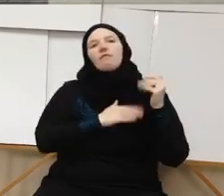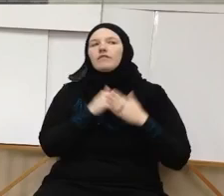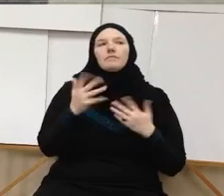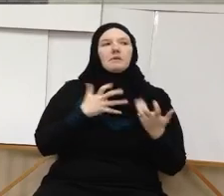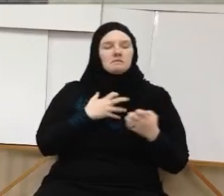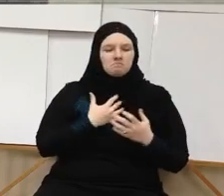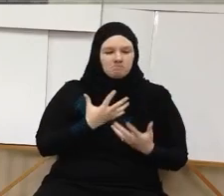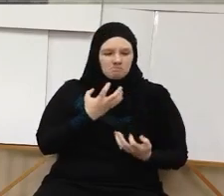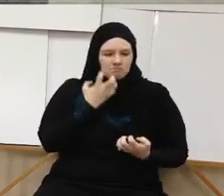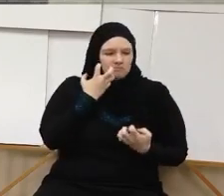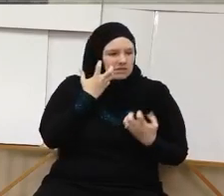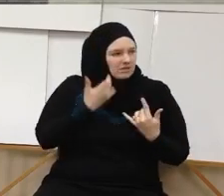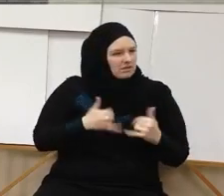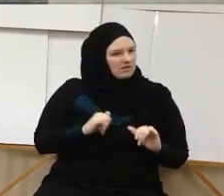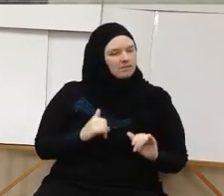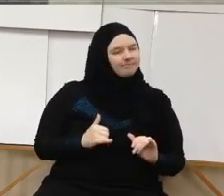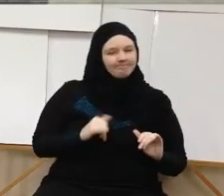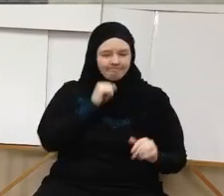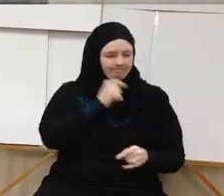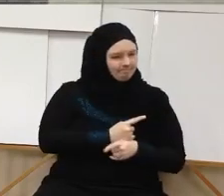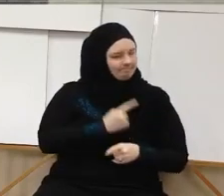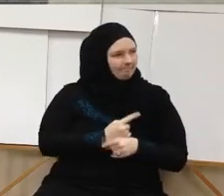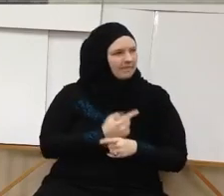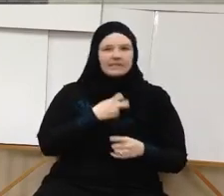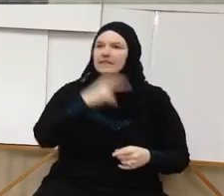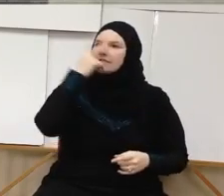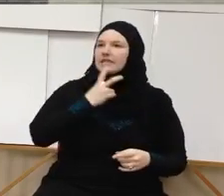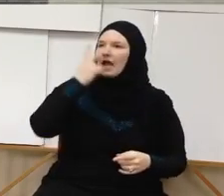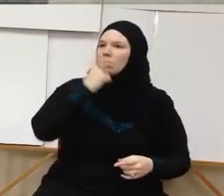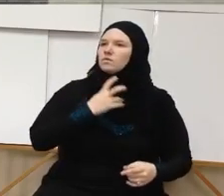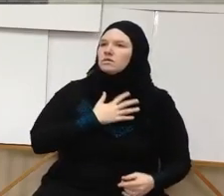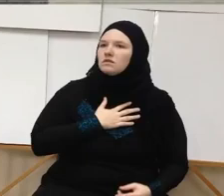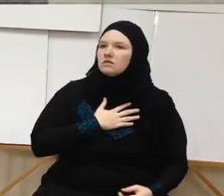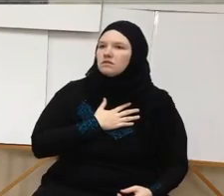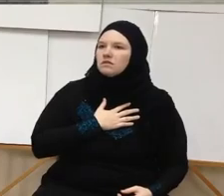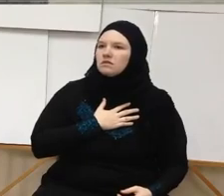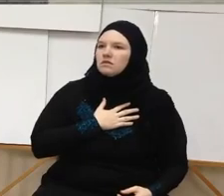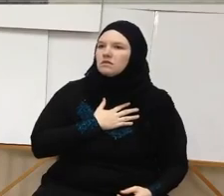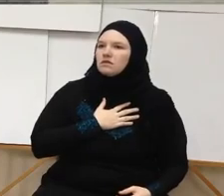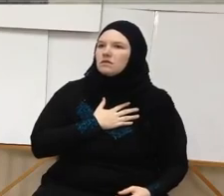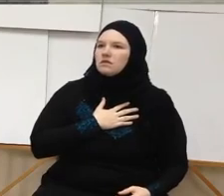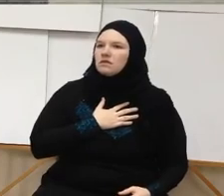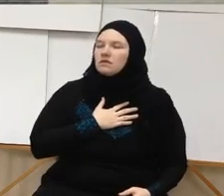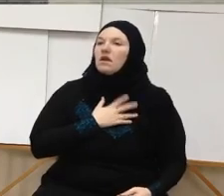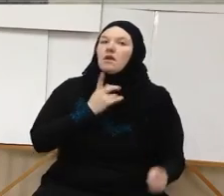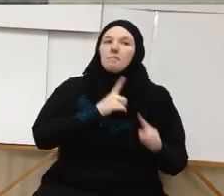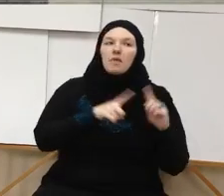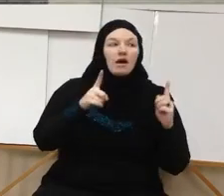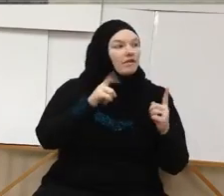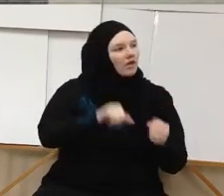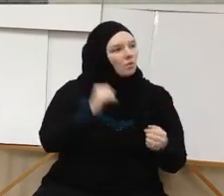أنفسهم حرجا مما قضيت. Their chest is not tight because of your judgment.